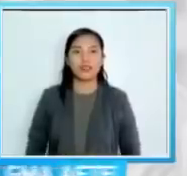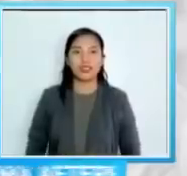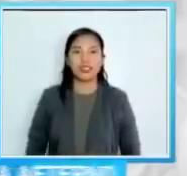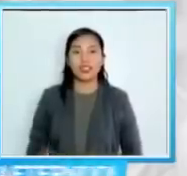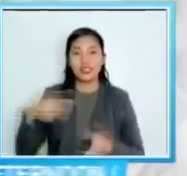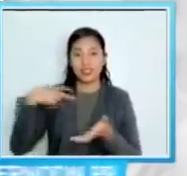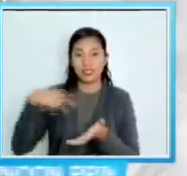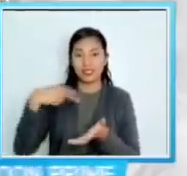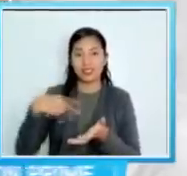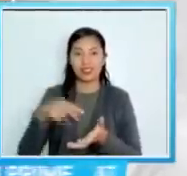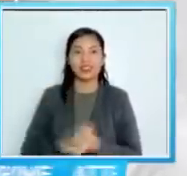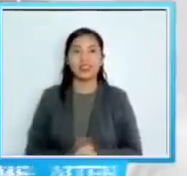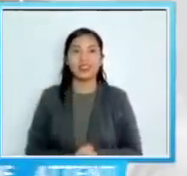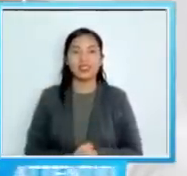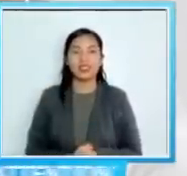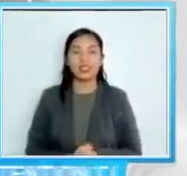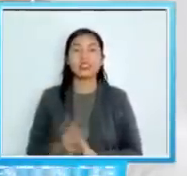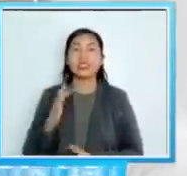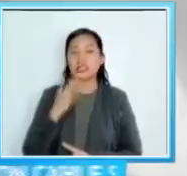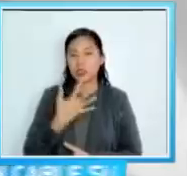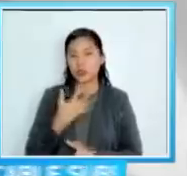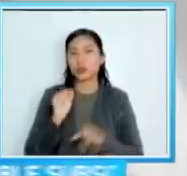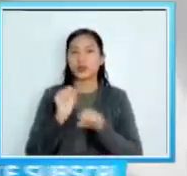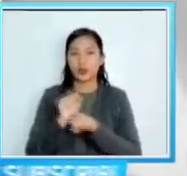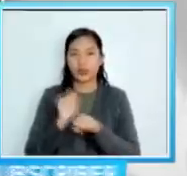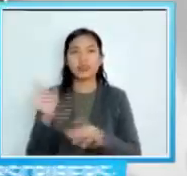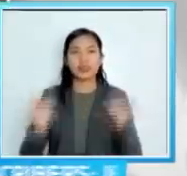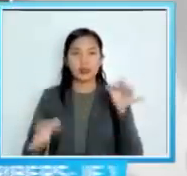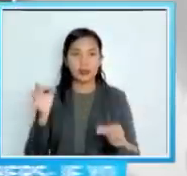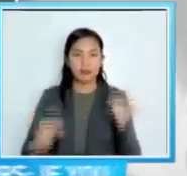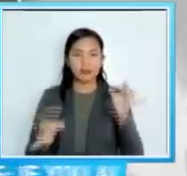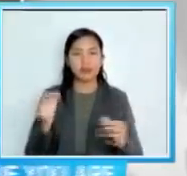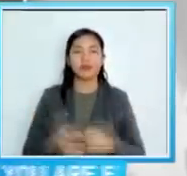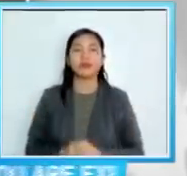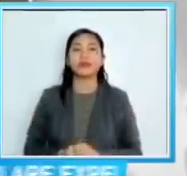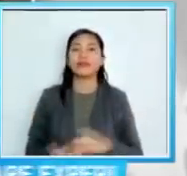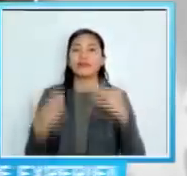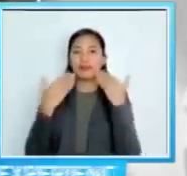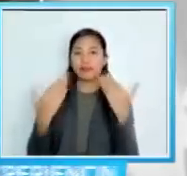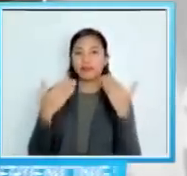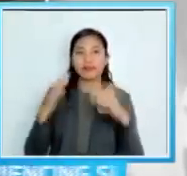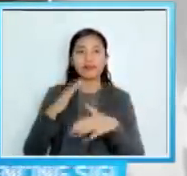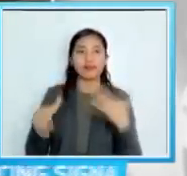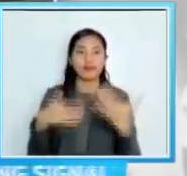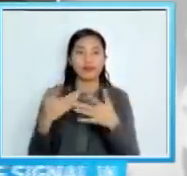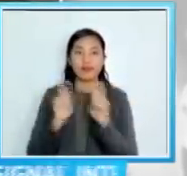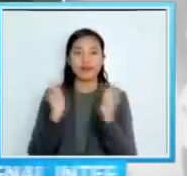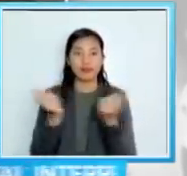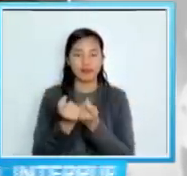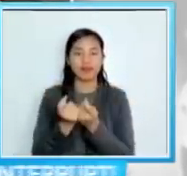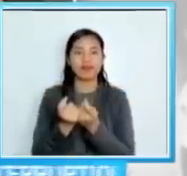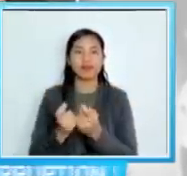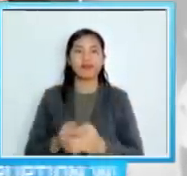Hindi rin daw biro ang naging trabaho niya roon bilang judge. Kaya lubos din ang pasasalamat niyan sa kanyang team. Lalo na sa mister